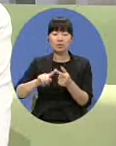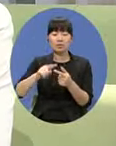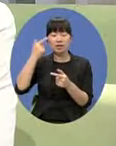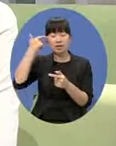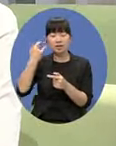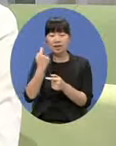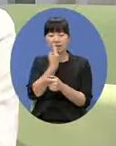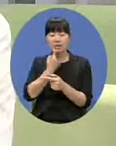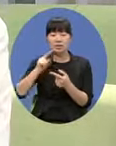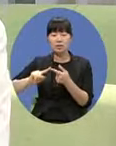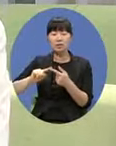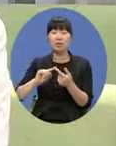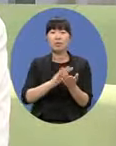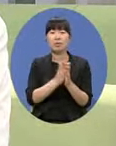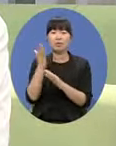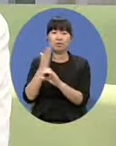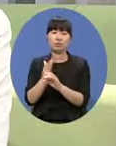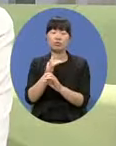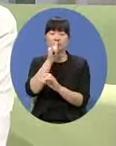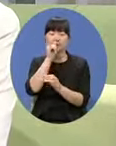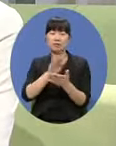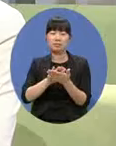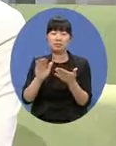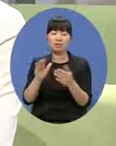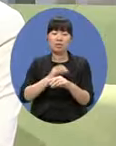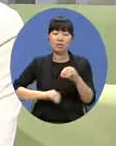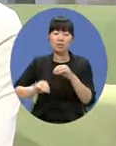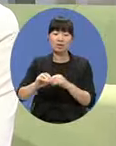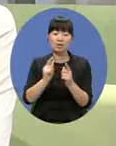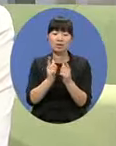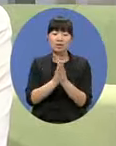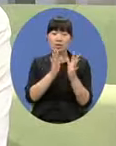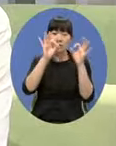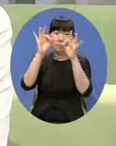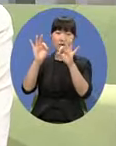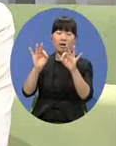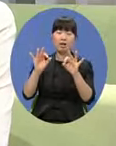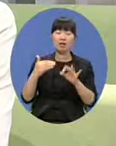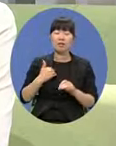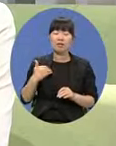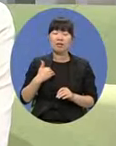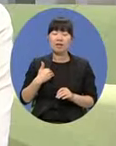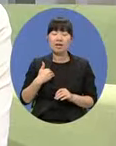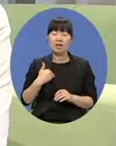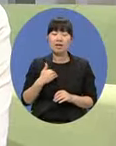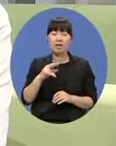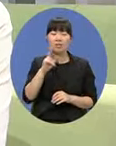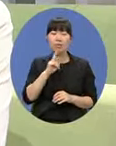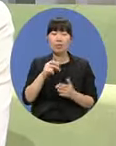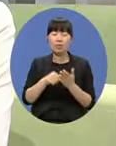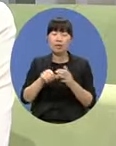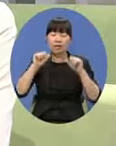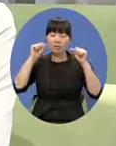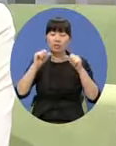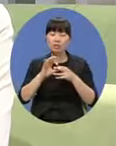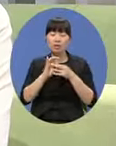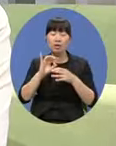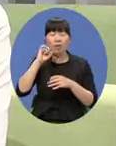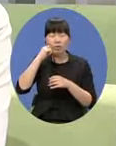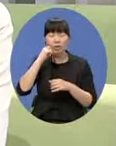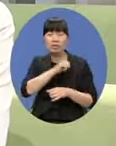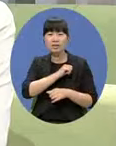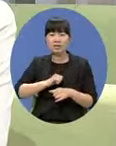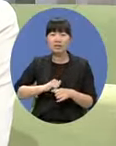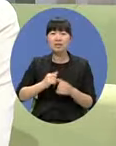이론도 요즘은 좀 변하고 있는 겁니다. 오히려 실제로 봐도 자기가 악기나 운동을 통해서 어려운 걸 견디는